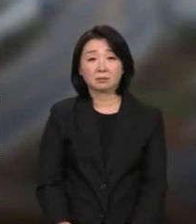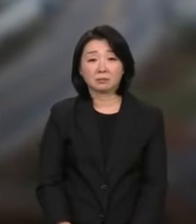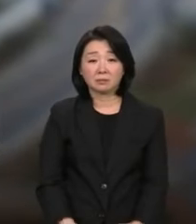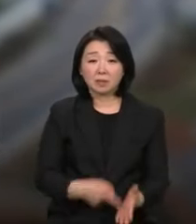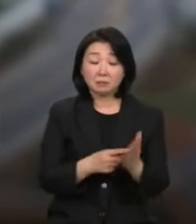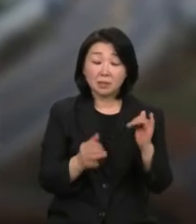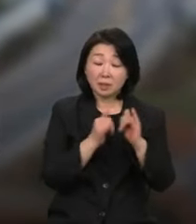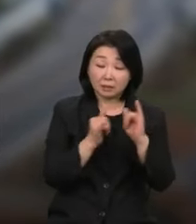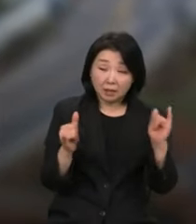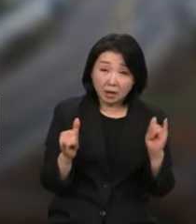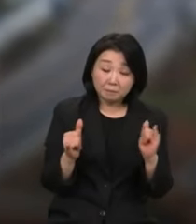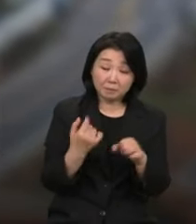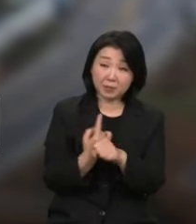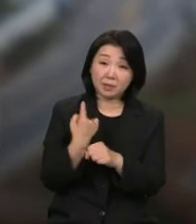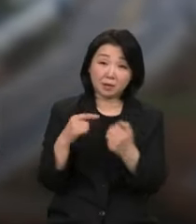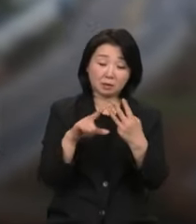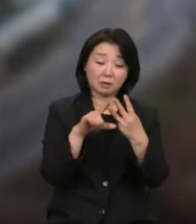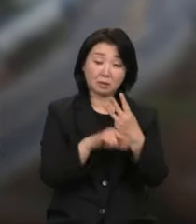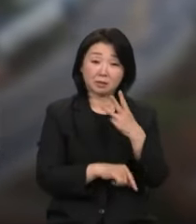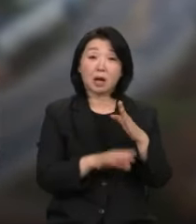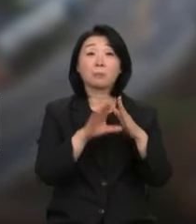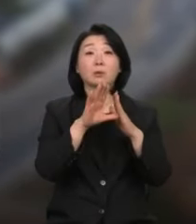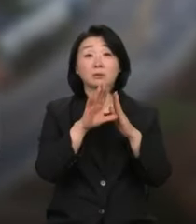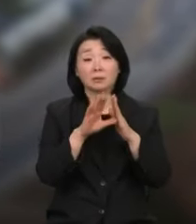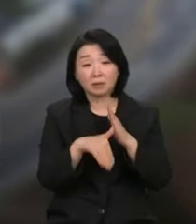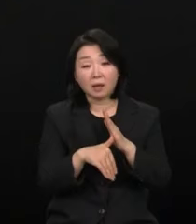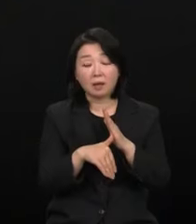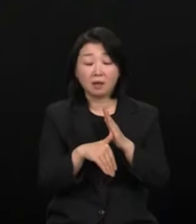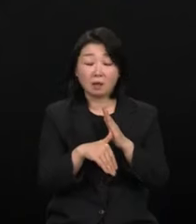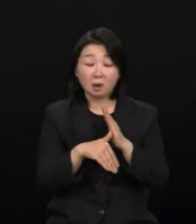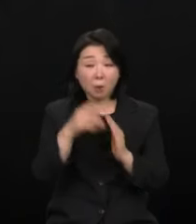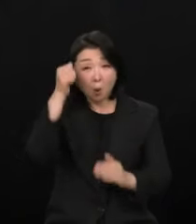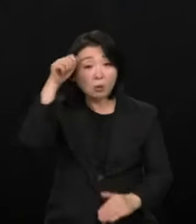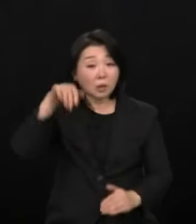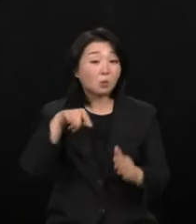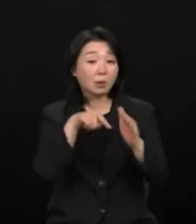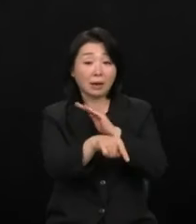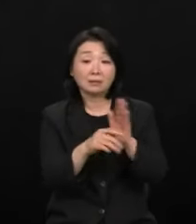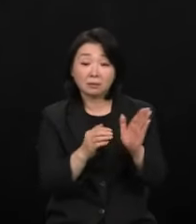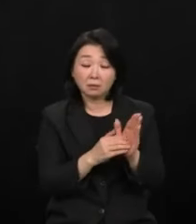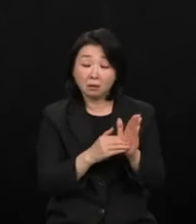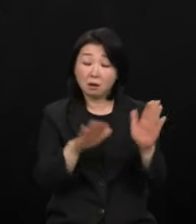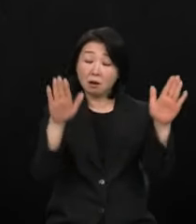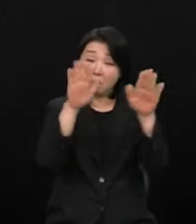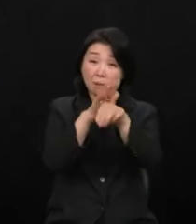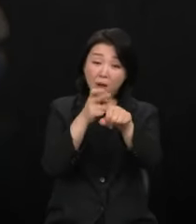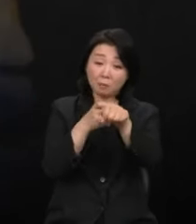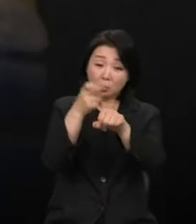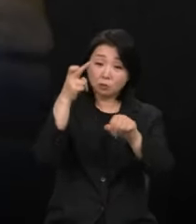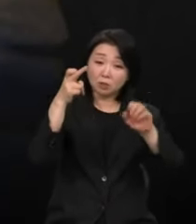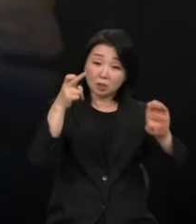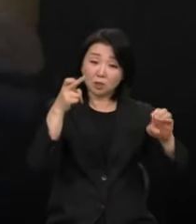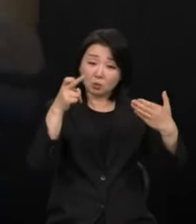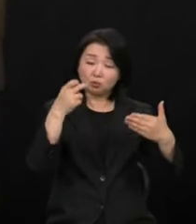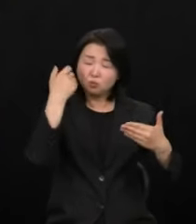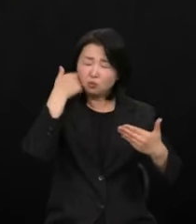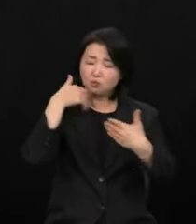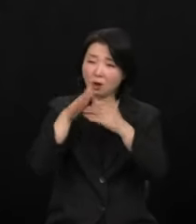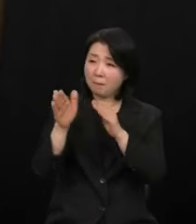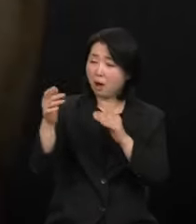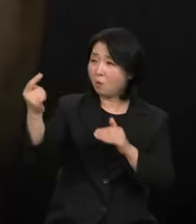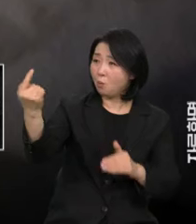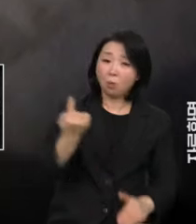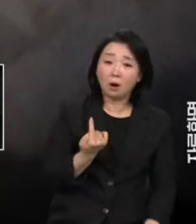피해자는 지난해 3월 충남 부여의 한 무인텔에 갔습니다. 그런데 밤 12시 29분쯤 누군가 방에